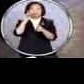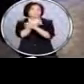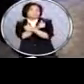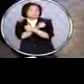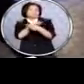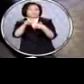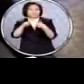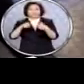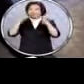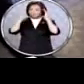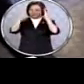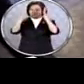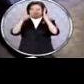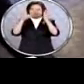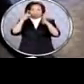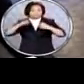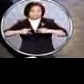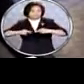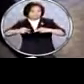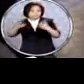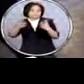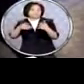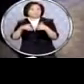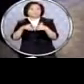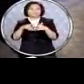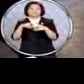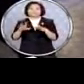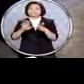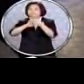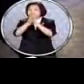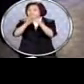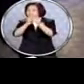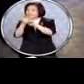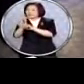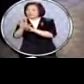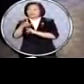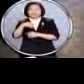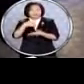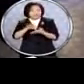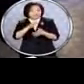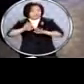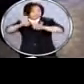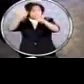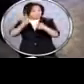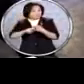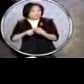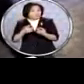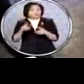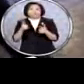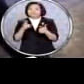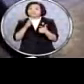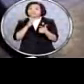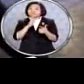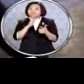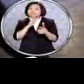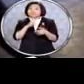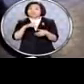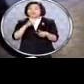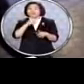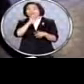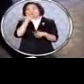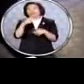面朝正面去改进，朝正面去改变，这应该叫做一种进步吧，不应该说是一个言行